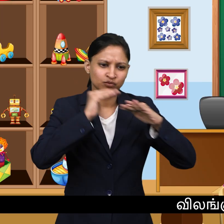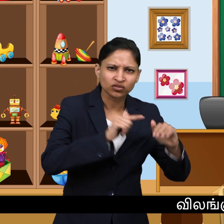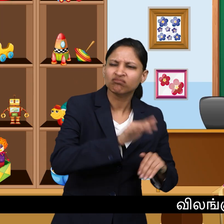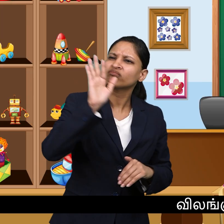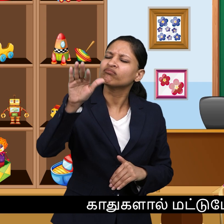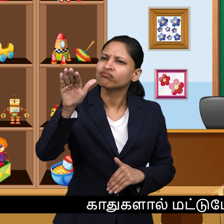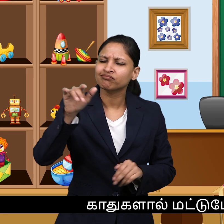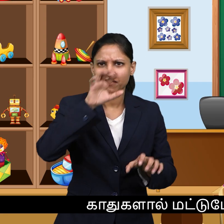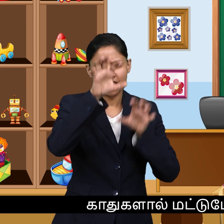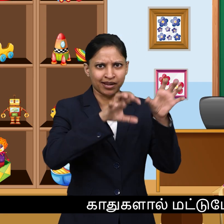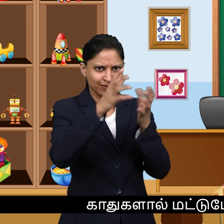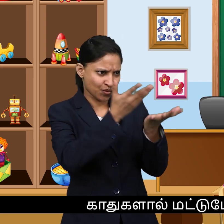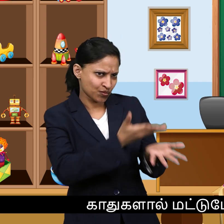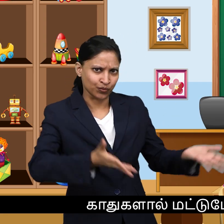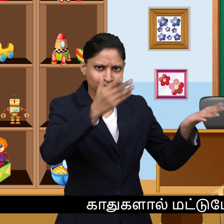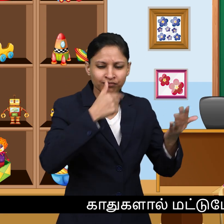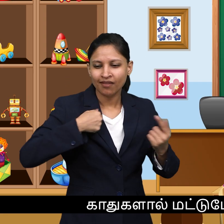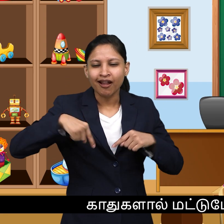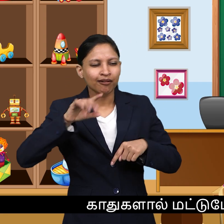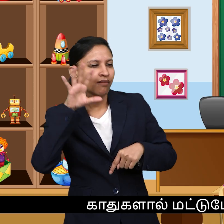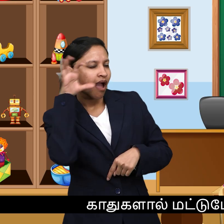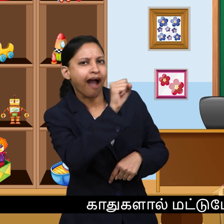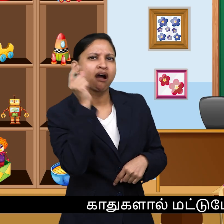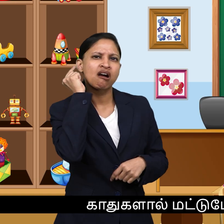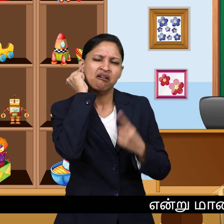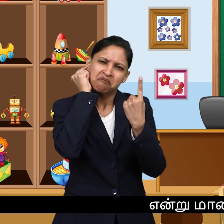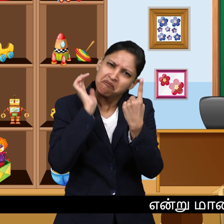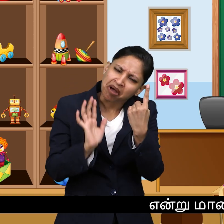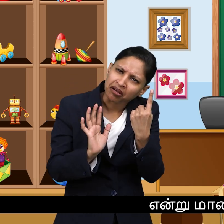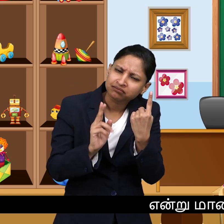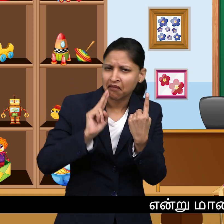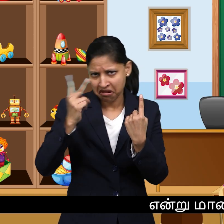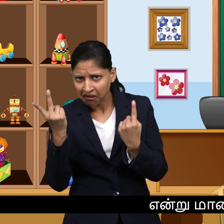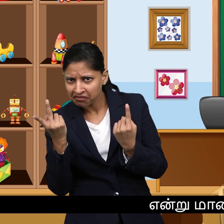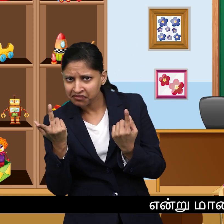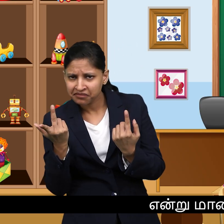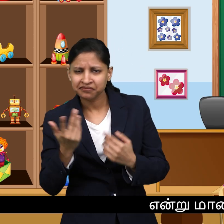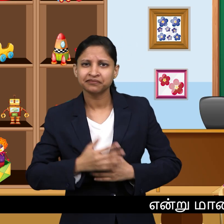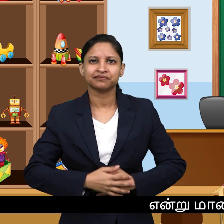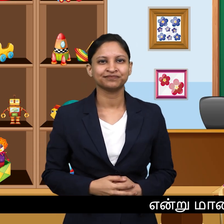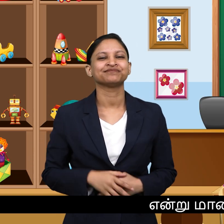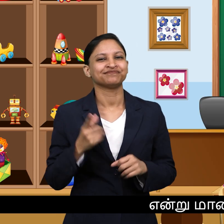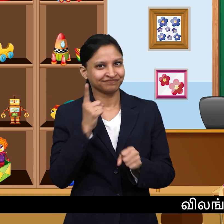விலங்குகளை அவற்றின் காதுகளால் மட்டுமே அடையாளம் காண முடியுமா என்று மாணவர்கள் கேட்டார்கள்.